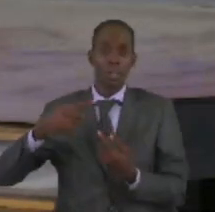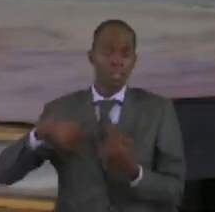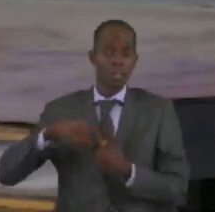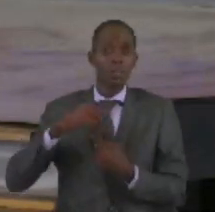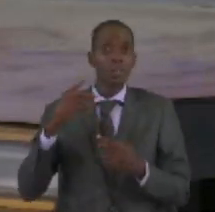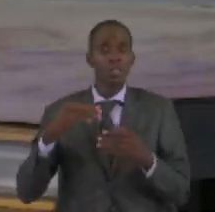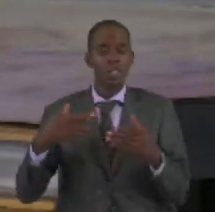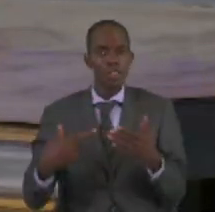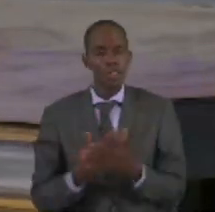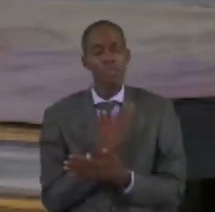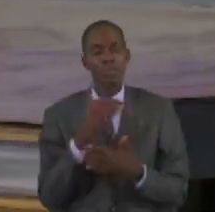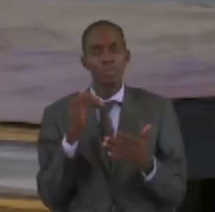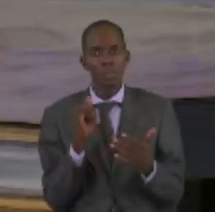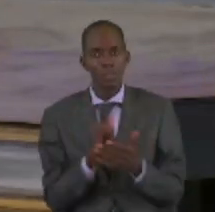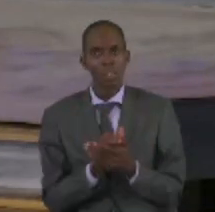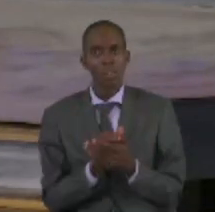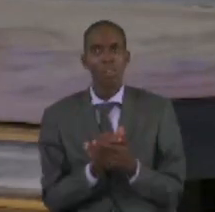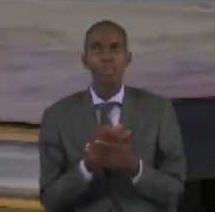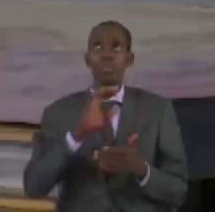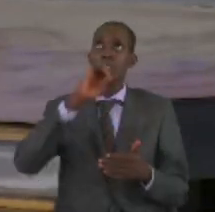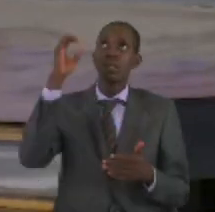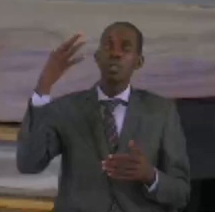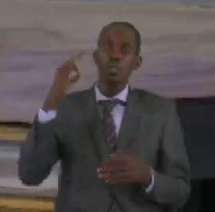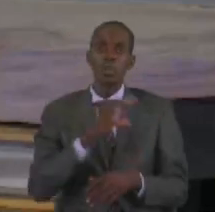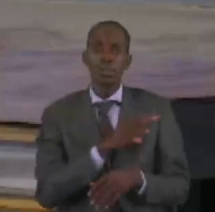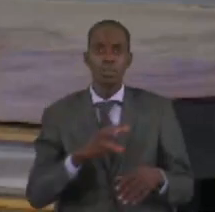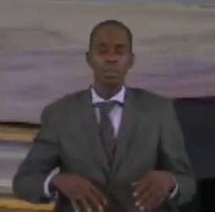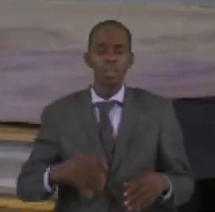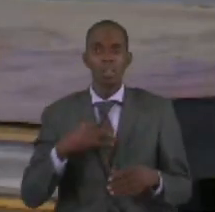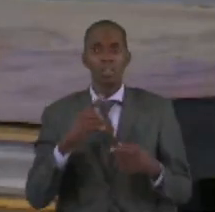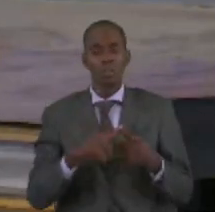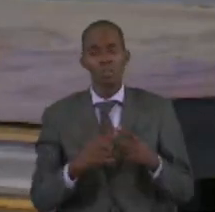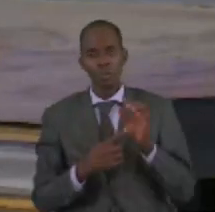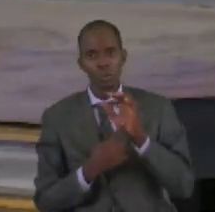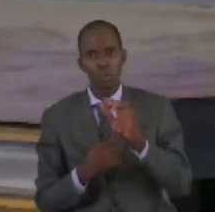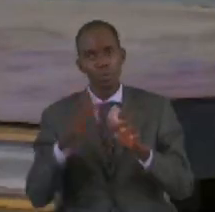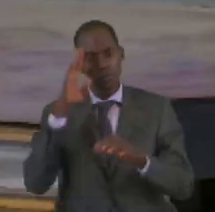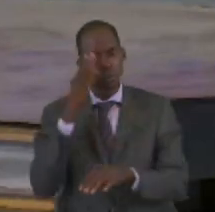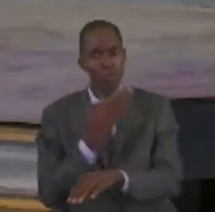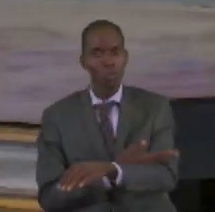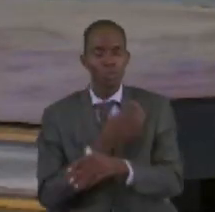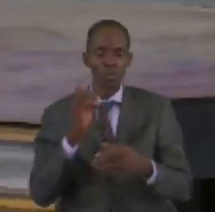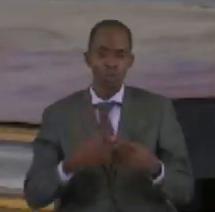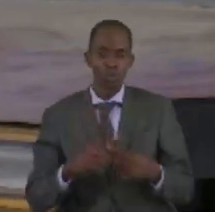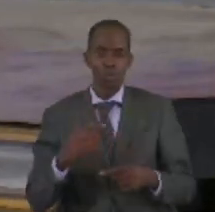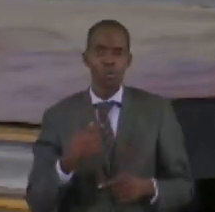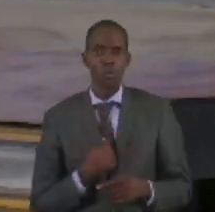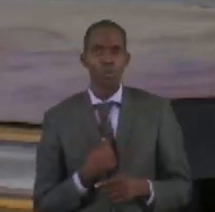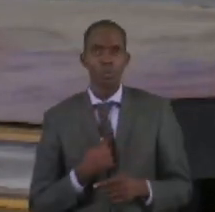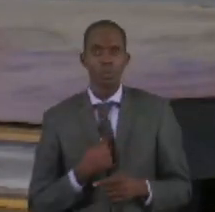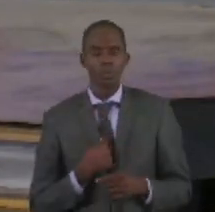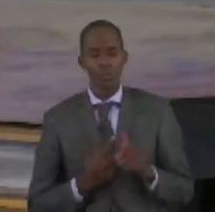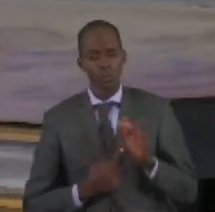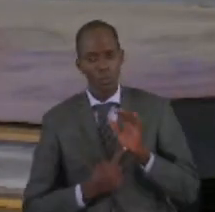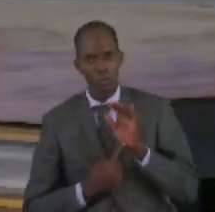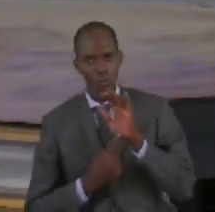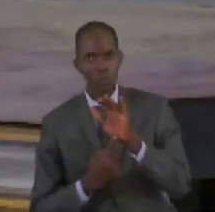moi. Il a révélé cette grâce de Christ. Il a révélé cela en moi. Et de révéler en moi son